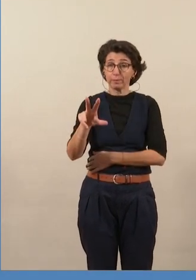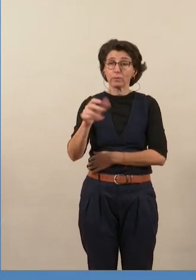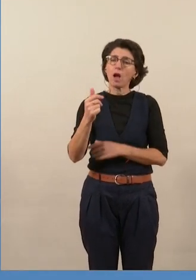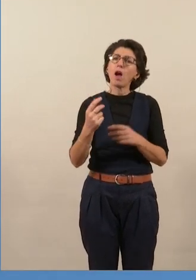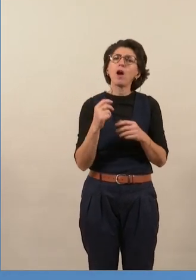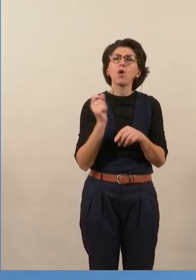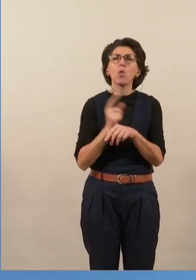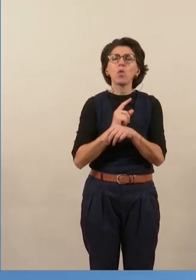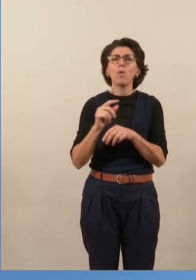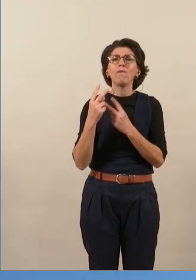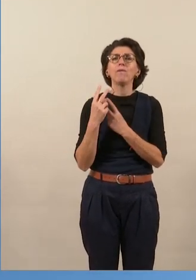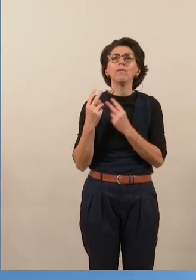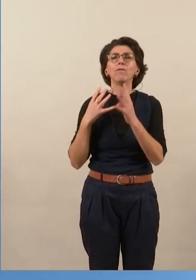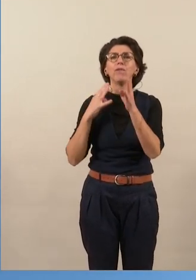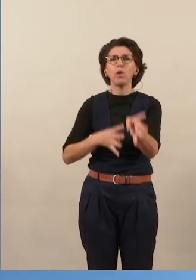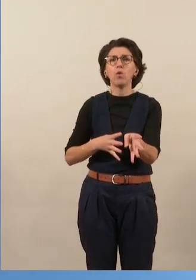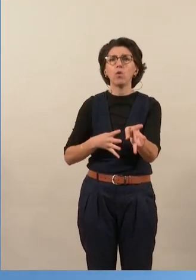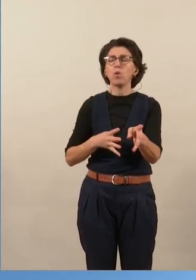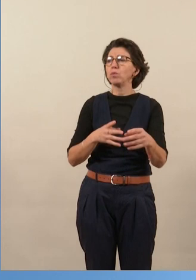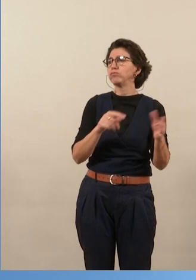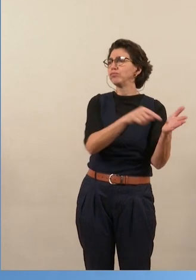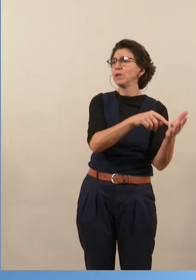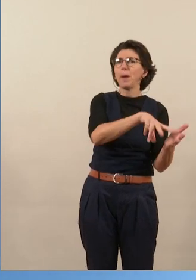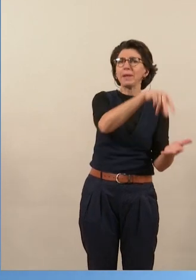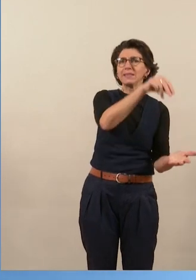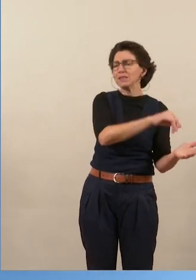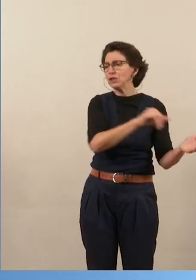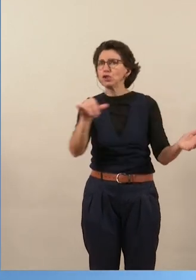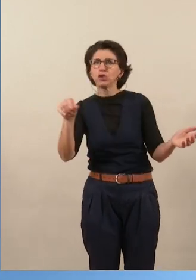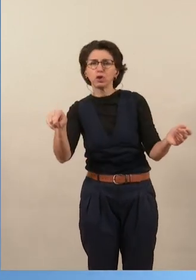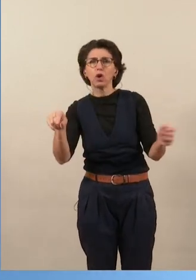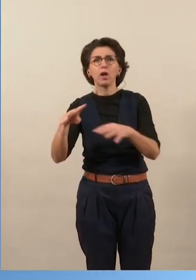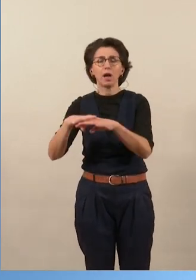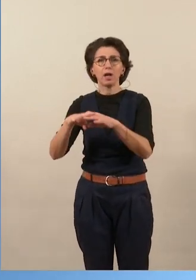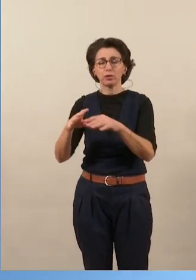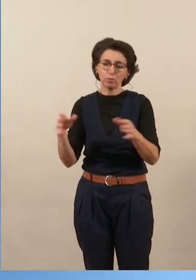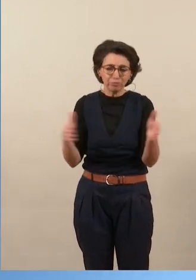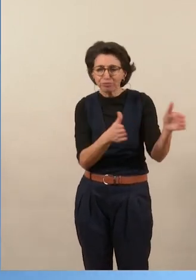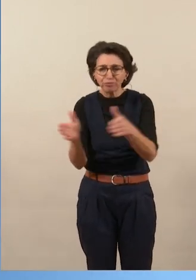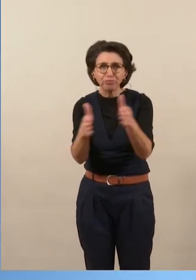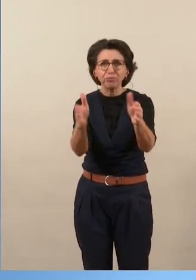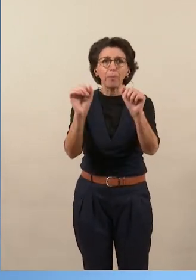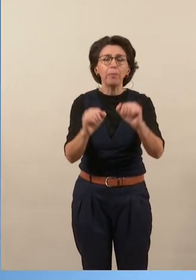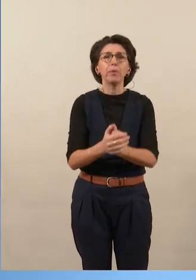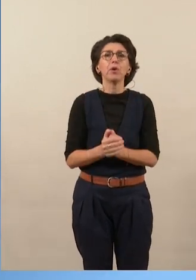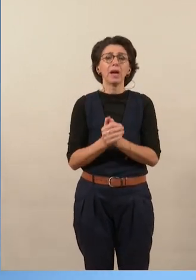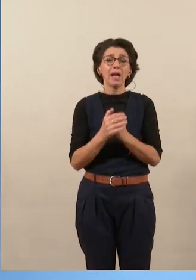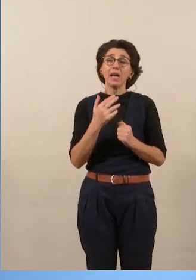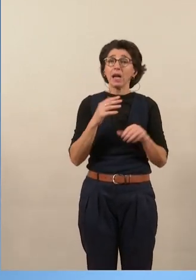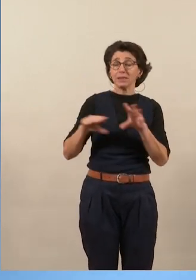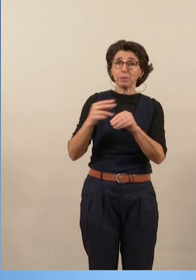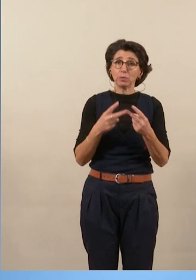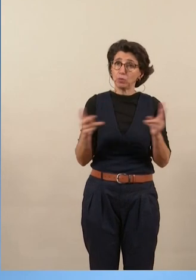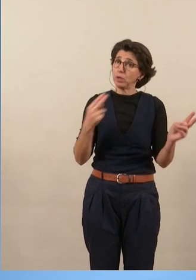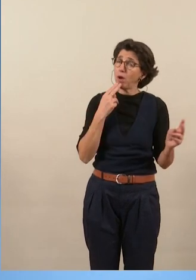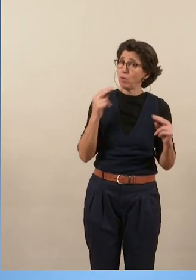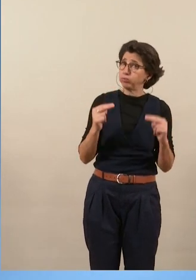Catane et demain l'prèkill un projet validé financé avec également un réaménagement qualitatif de l'espace public euh